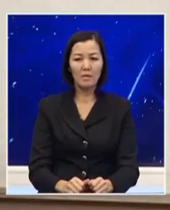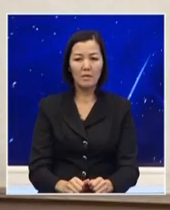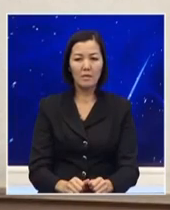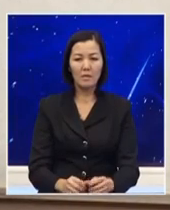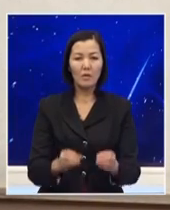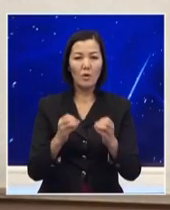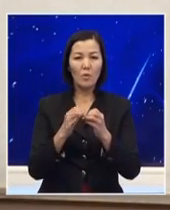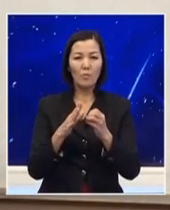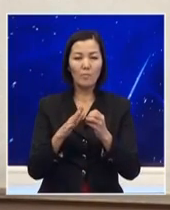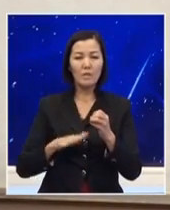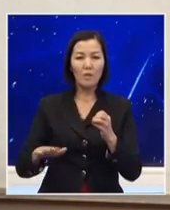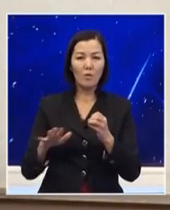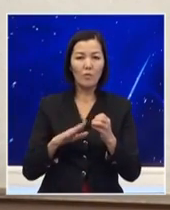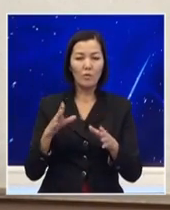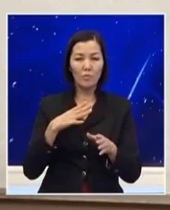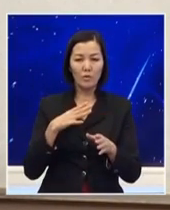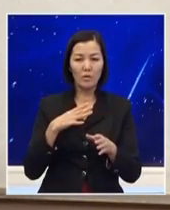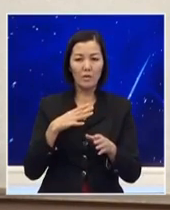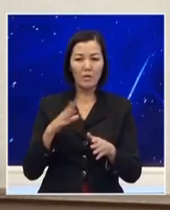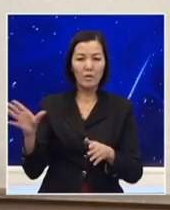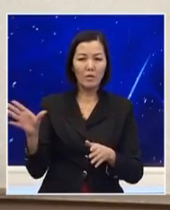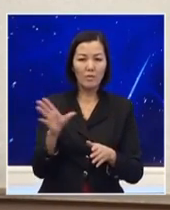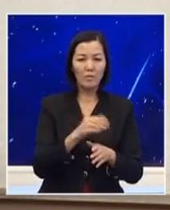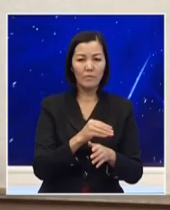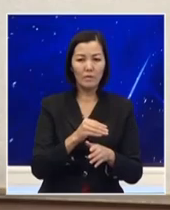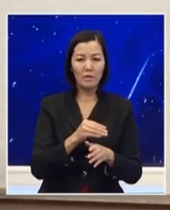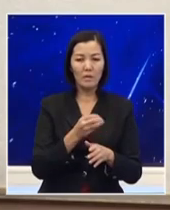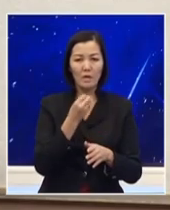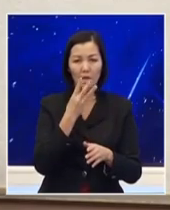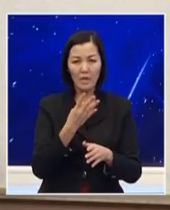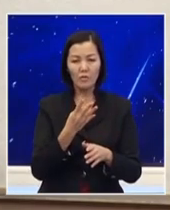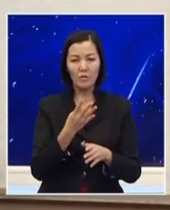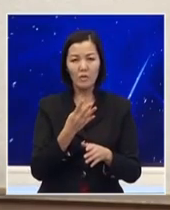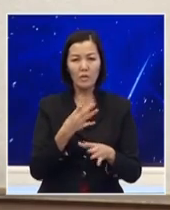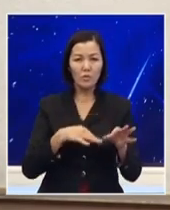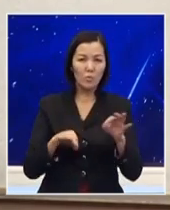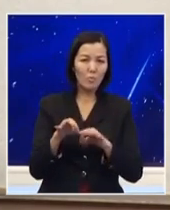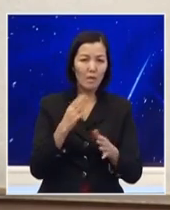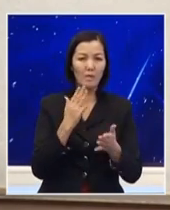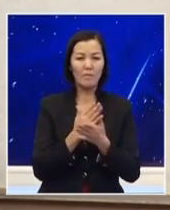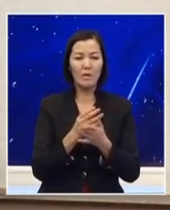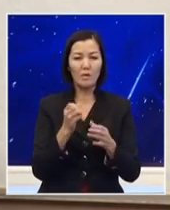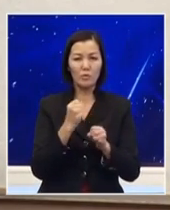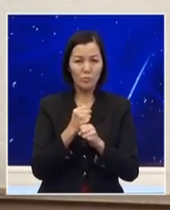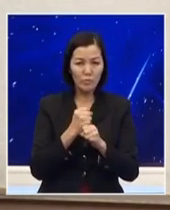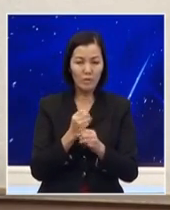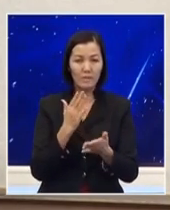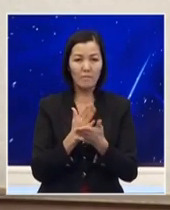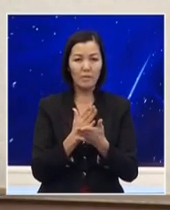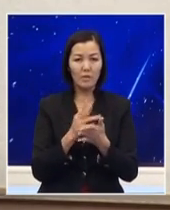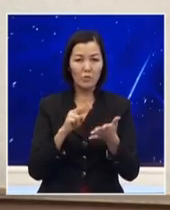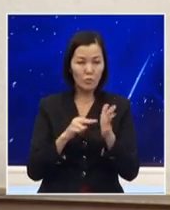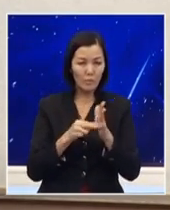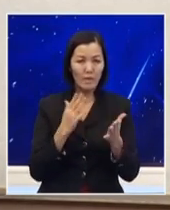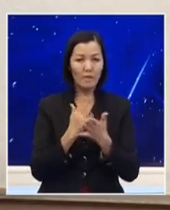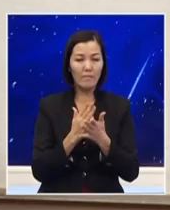15 аудан өтті. У всех какие-то есть инвестиционные проекты, все что-то делают, все что-то